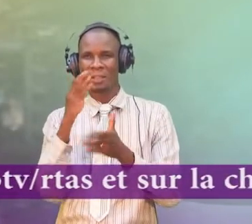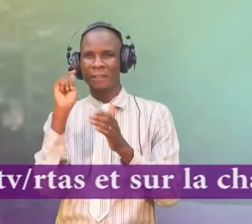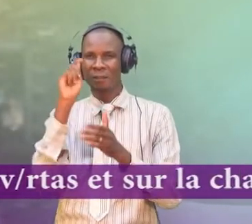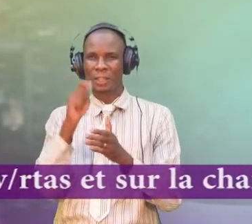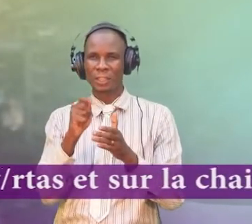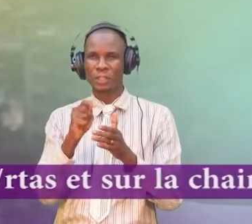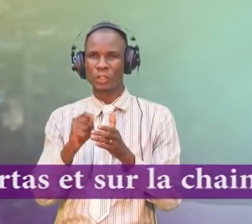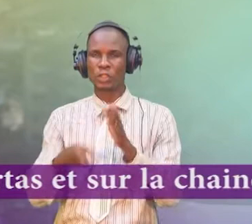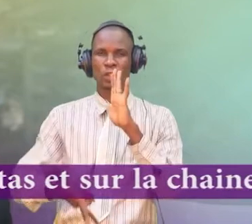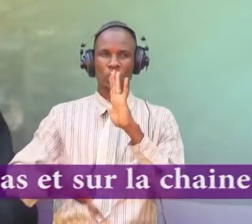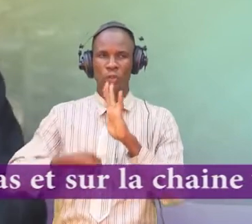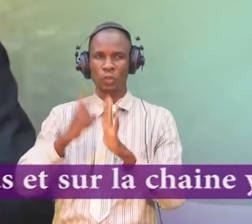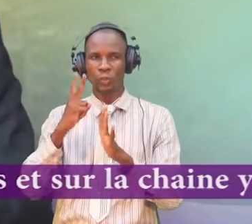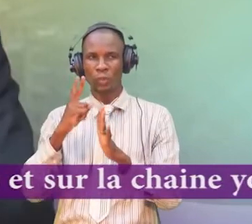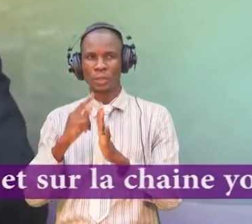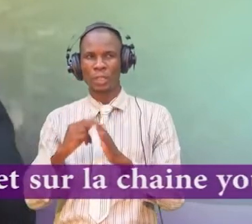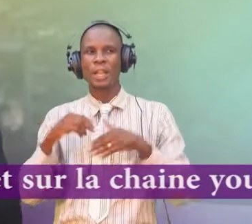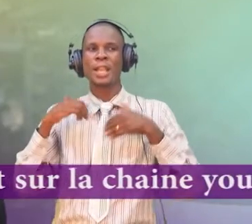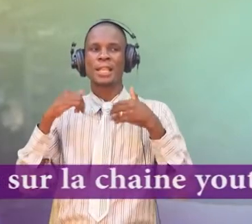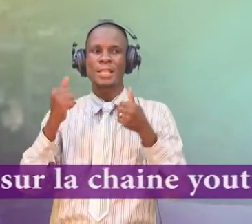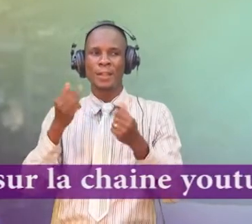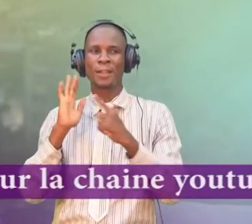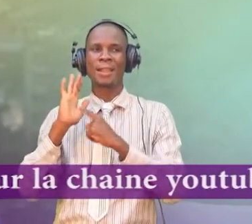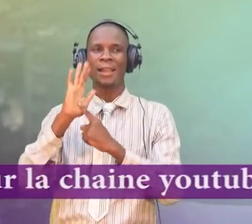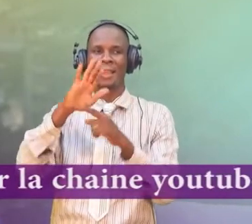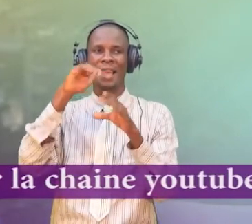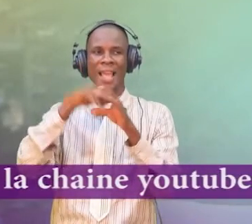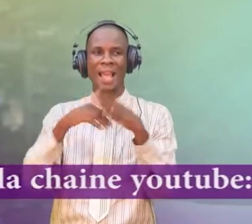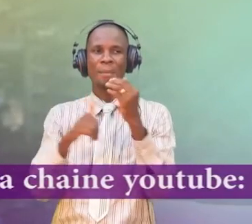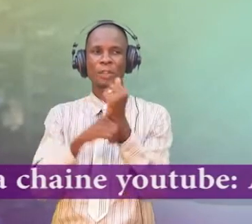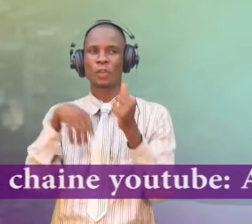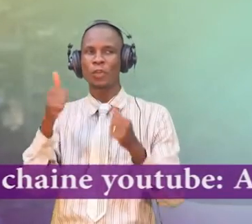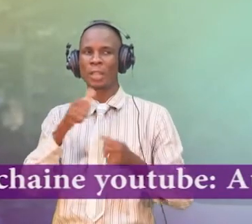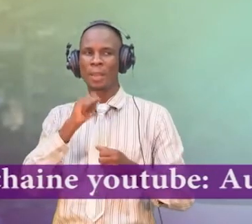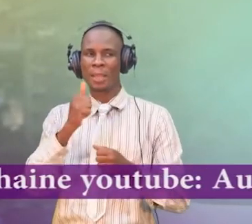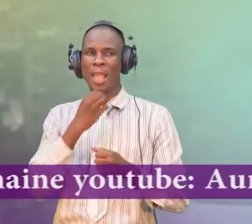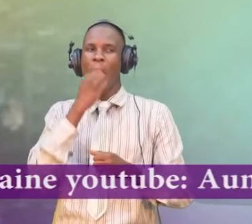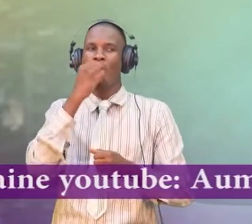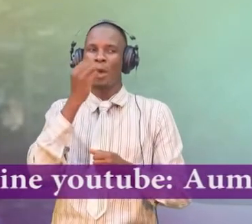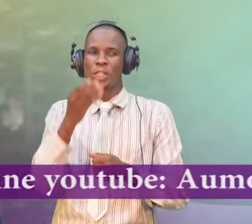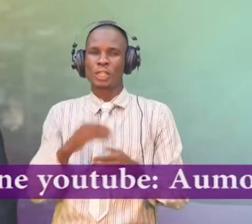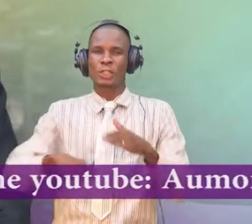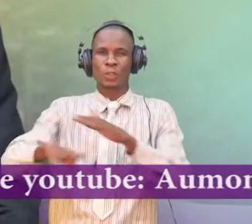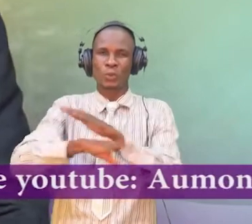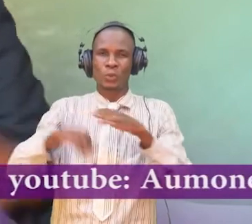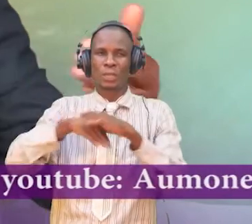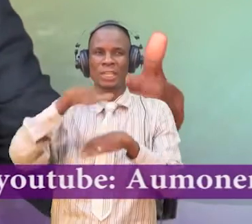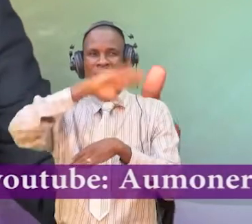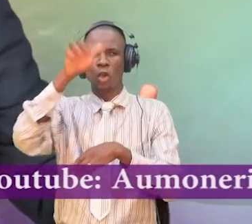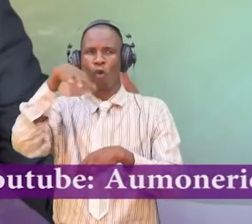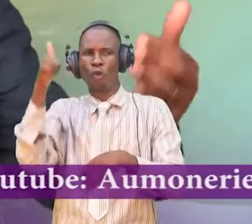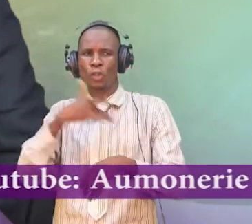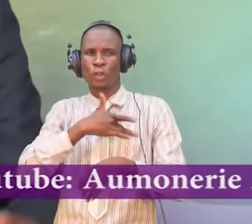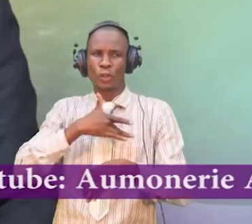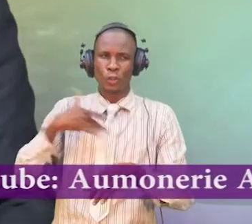Lobiko ezali ya mwana na mpate. Lobiko ezali kati na Kristo. Boza etango mosusu komituna motuna